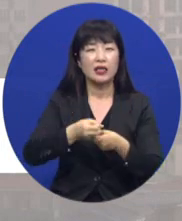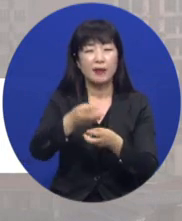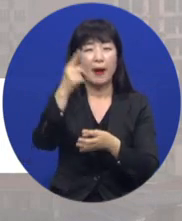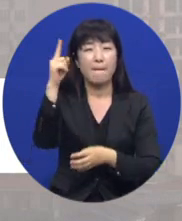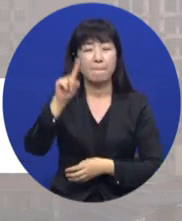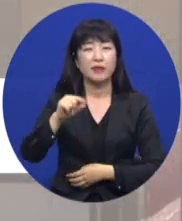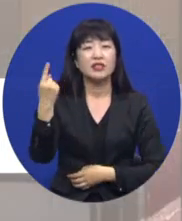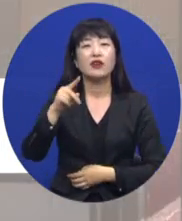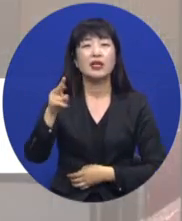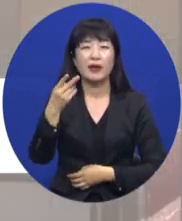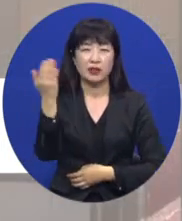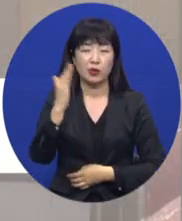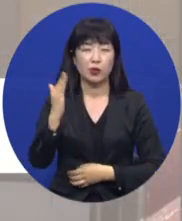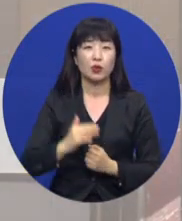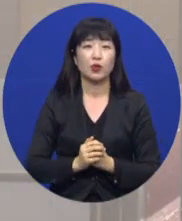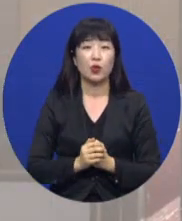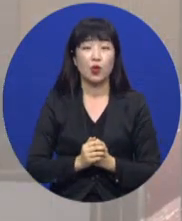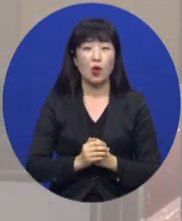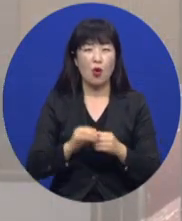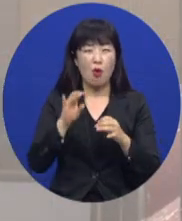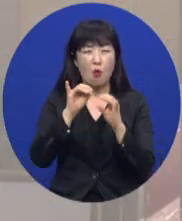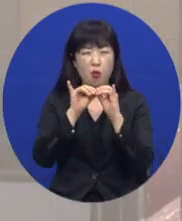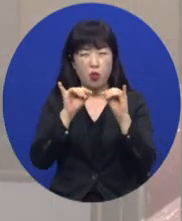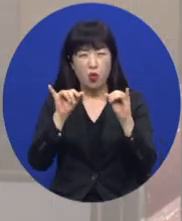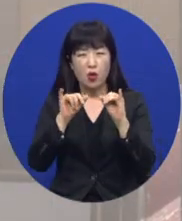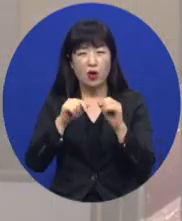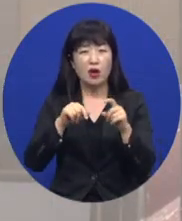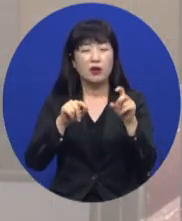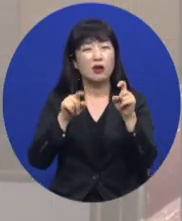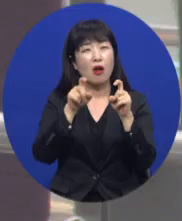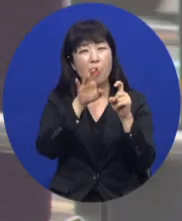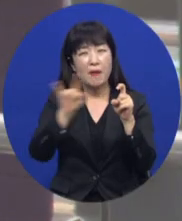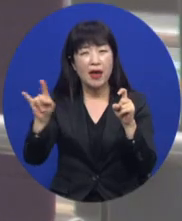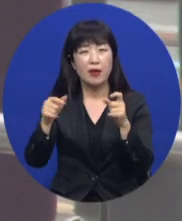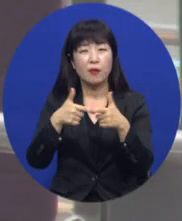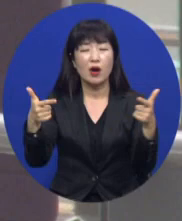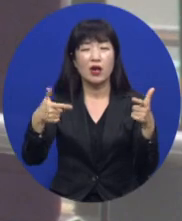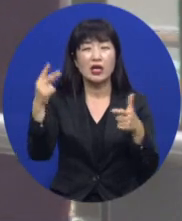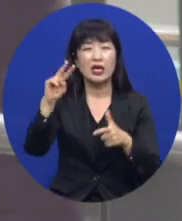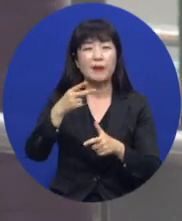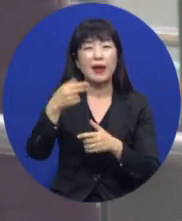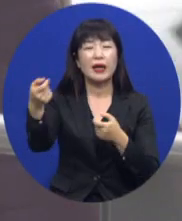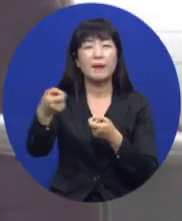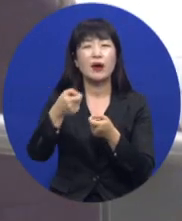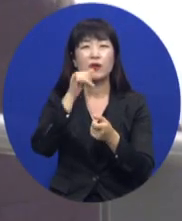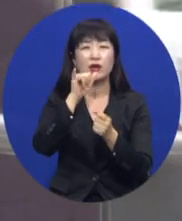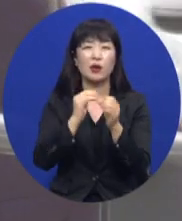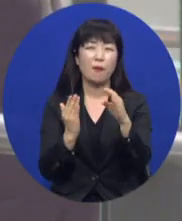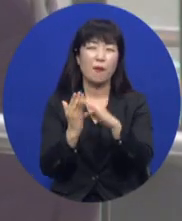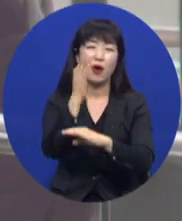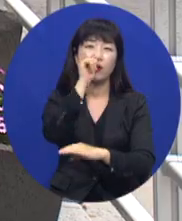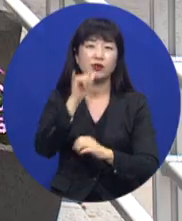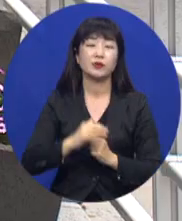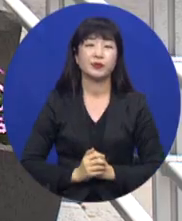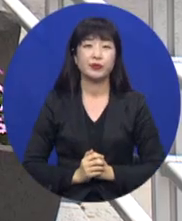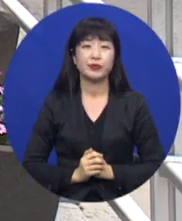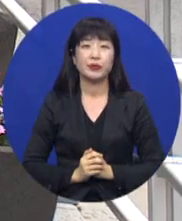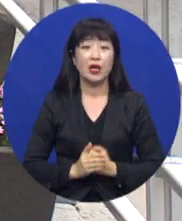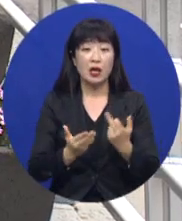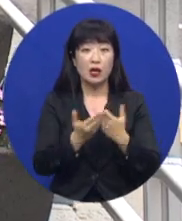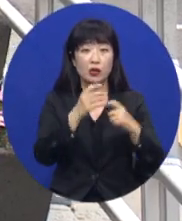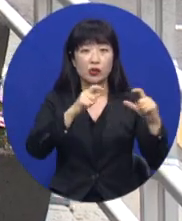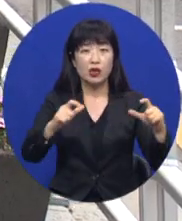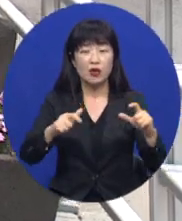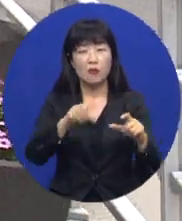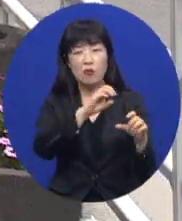마이크로 그램 초 밑에 먼지도 평소보다 10배 높은 200 마이크로 g 가까이 치솟았습니다 제지 주